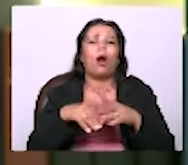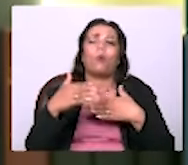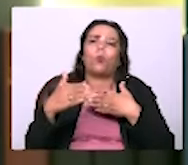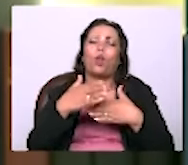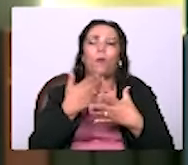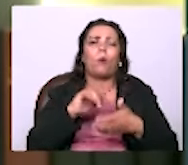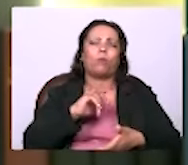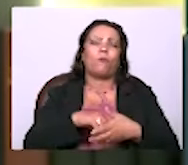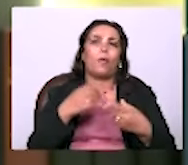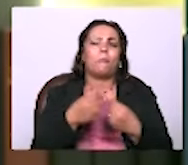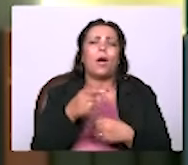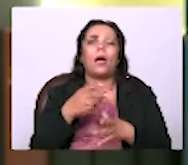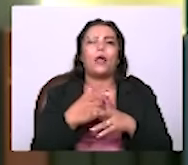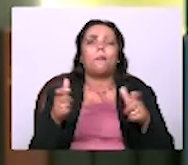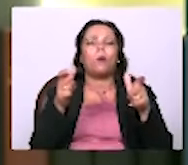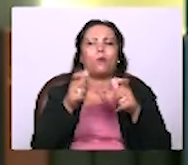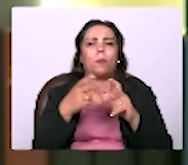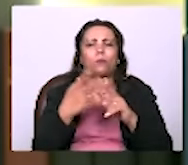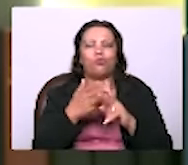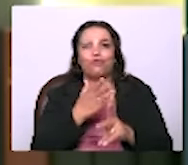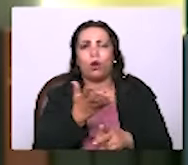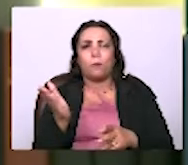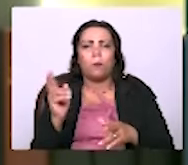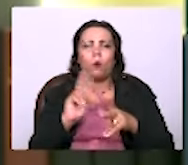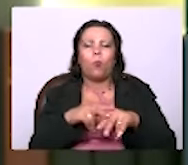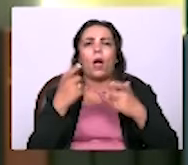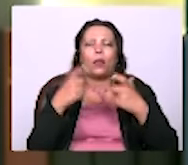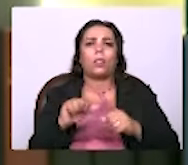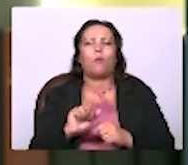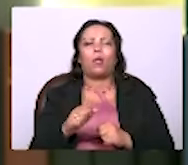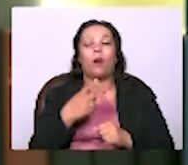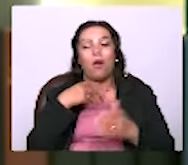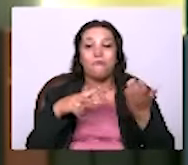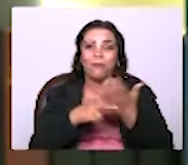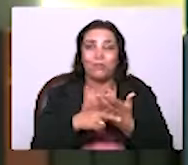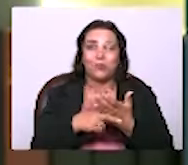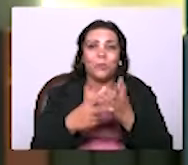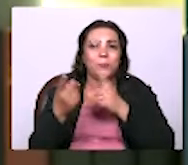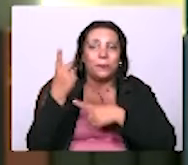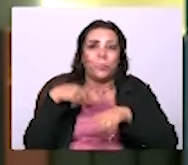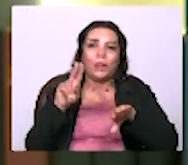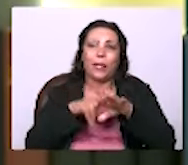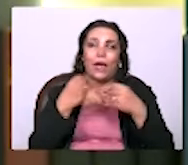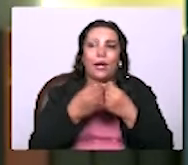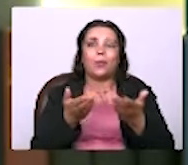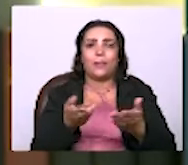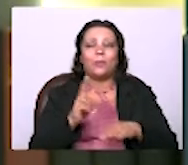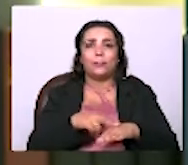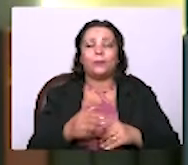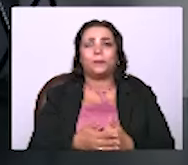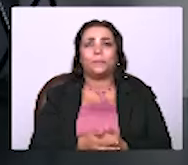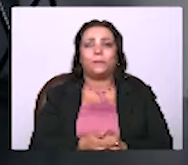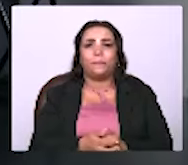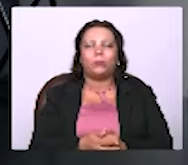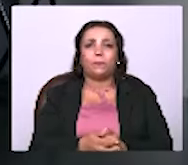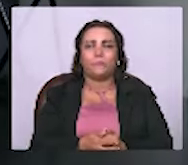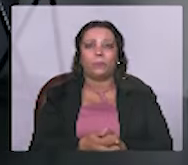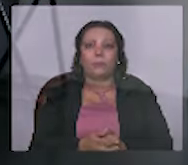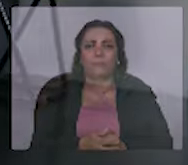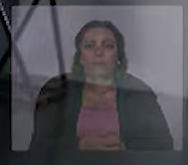التعاون ما بين المجتمع المدني والدوله نخرج لفاصل ونعود لاستئناف فقرات هذه الحلقه